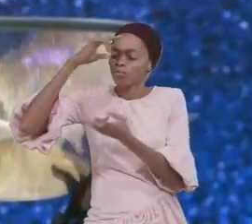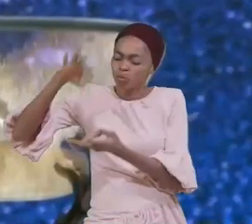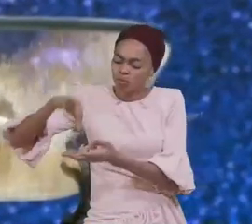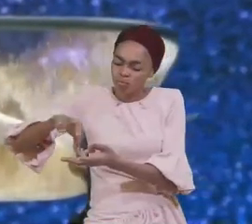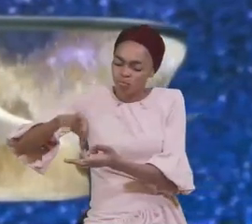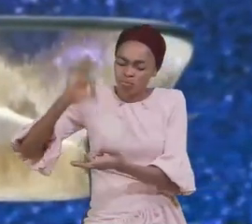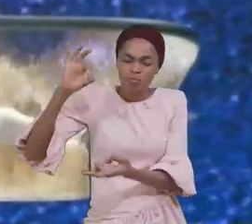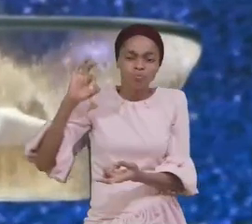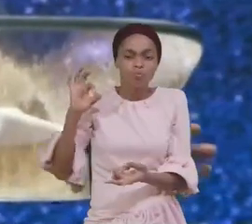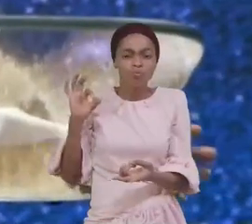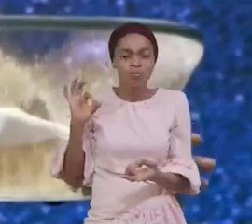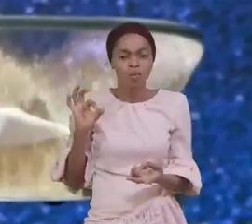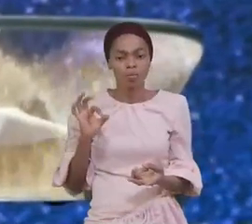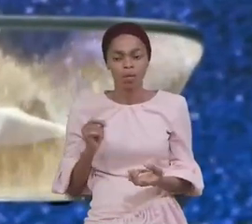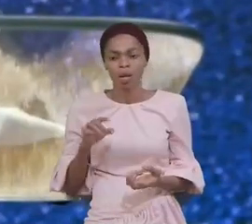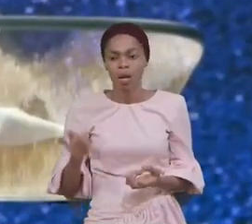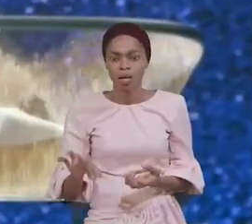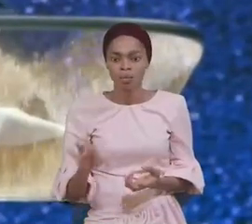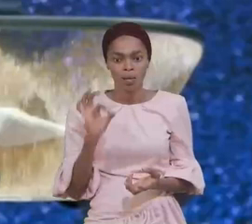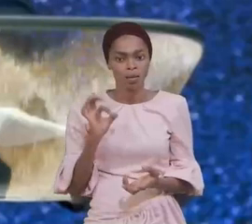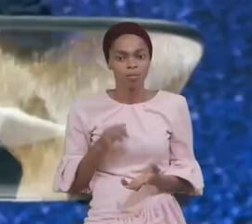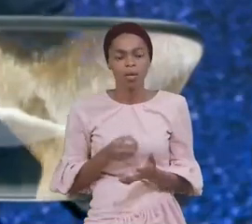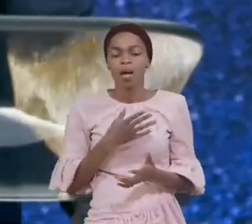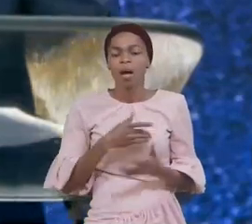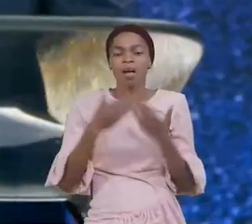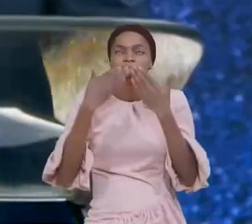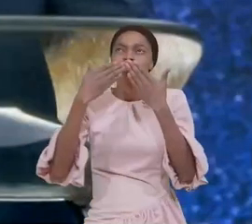pris. Je te remercie parce que